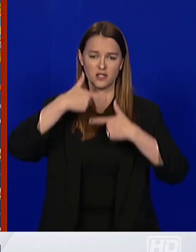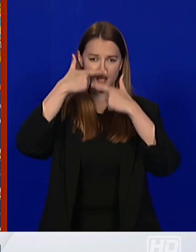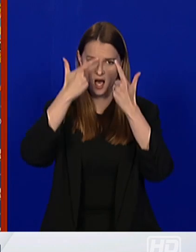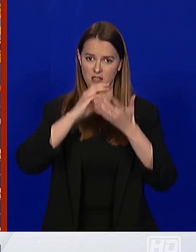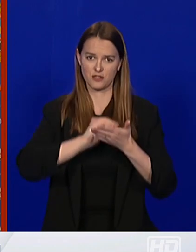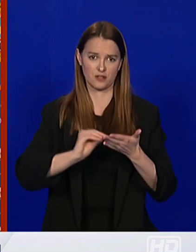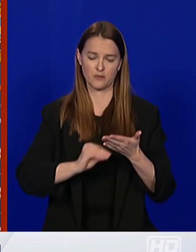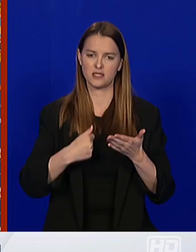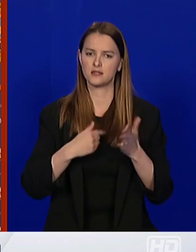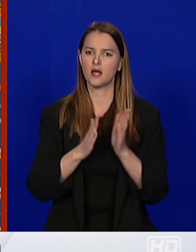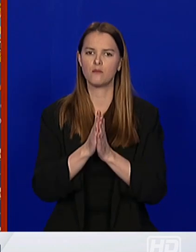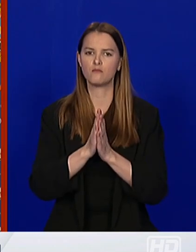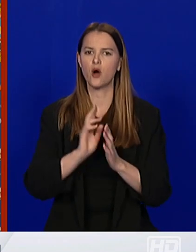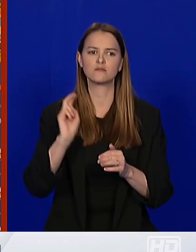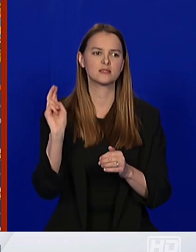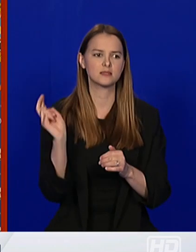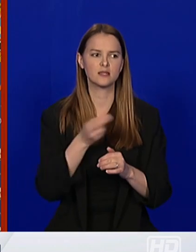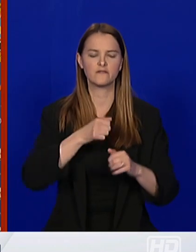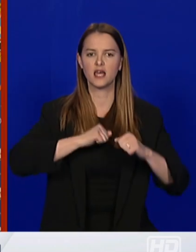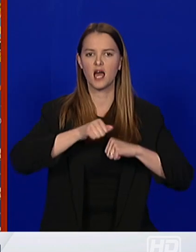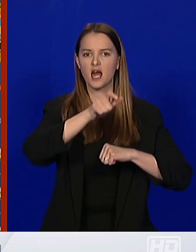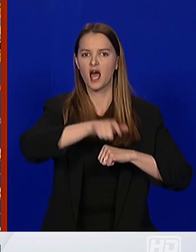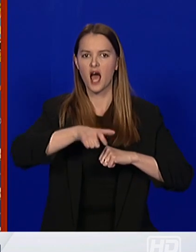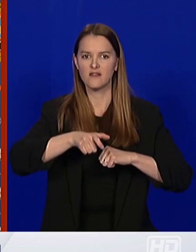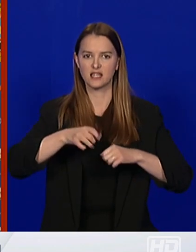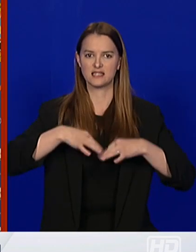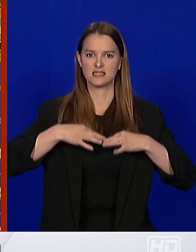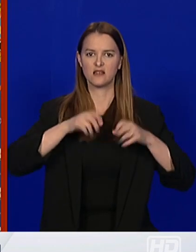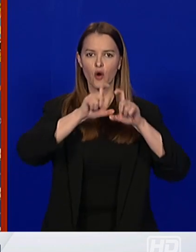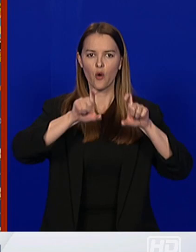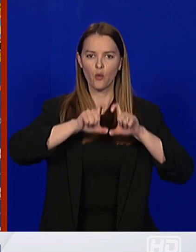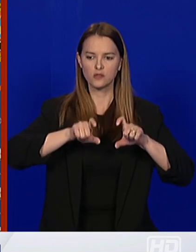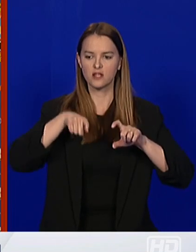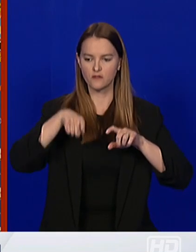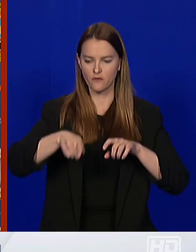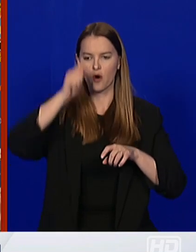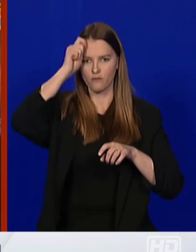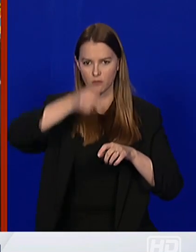i molim sve ravnatelje zdravstvenih ustanova da se drže navedene upute. Hvala.